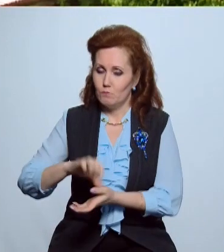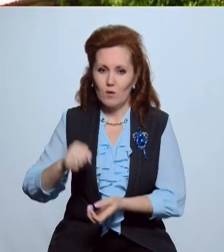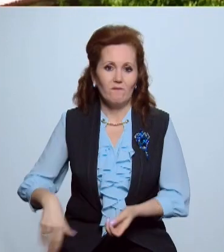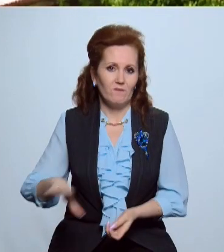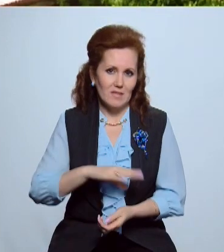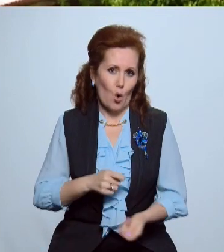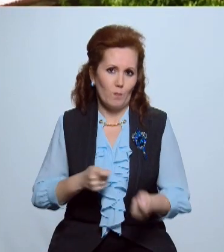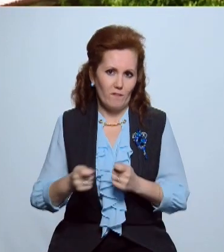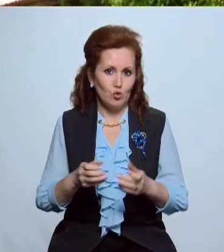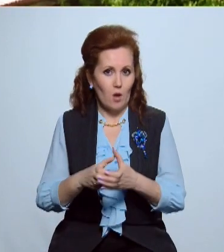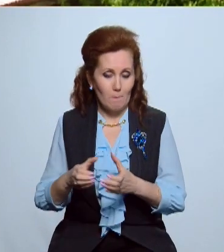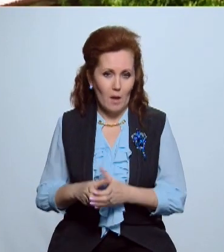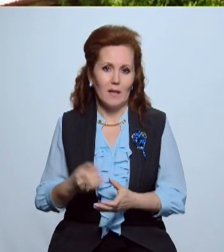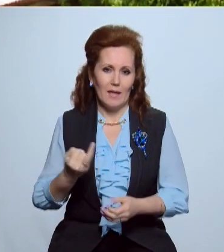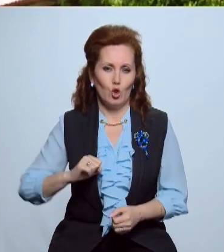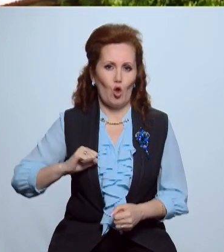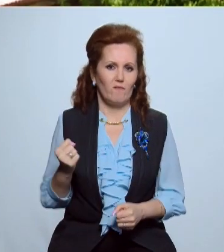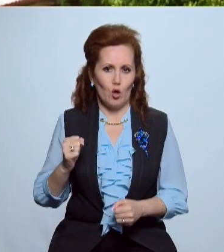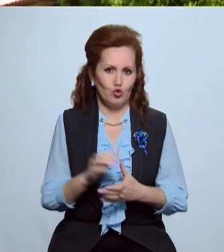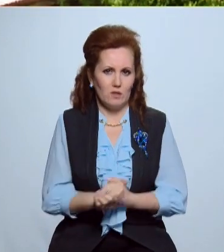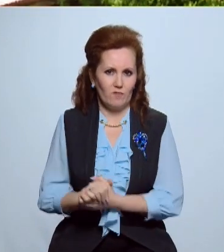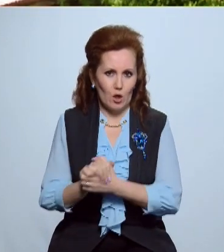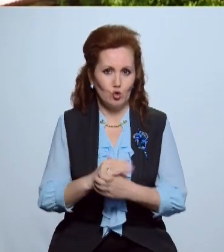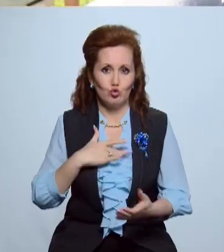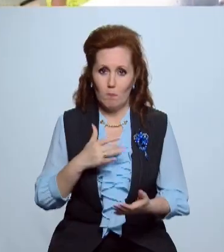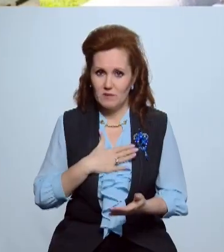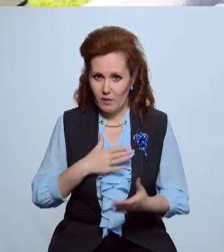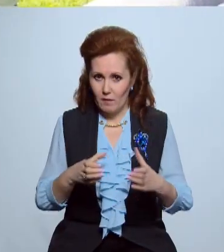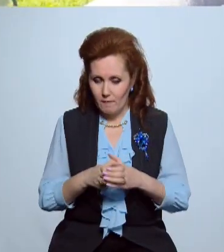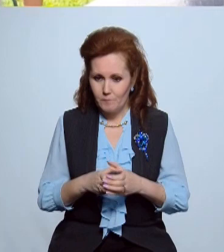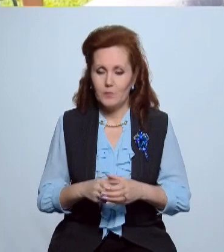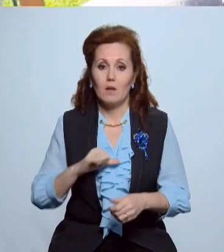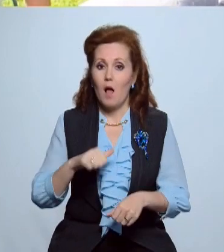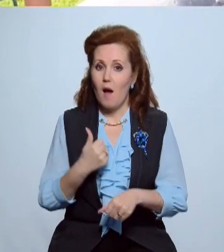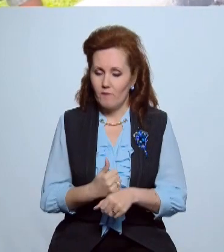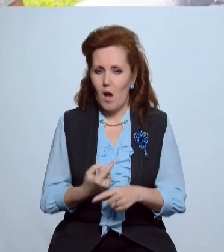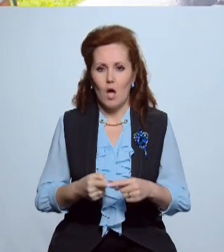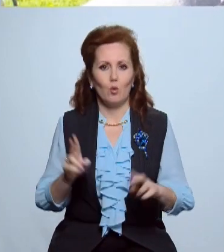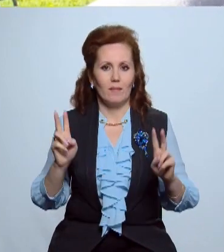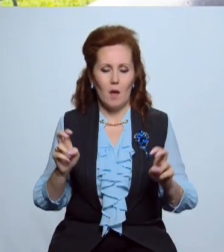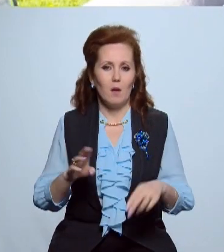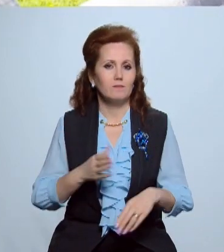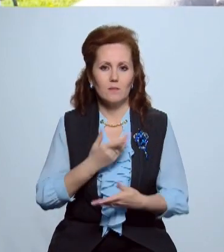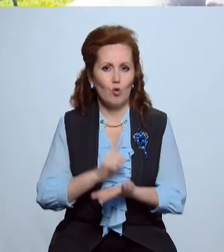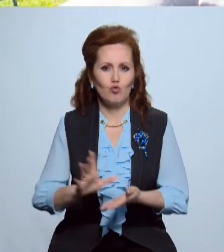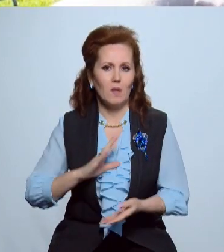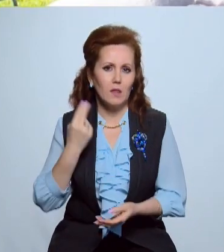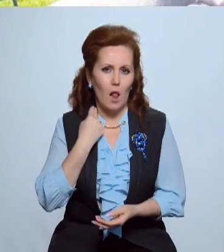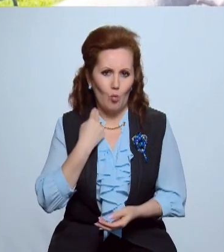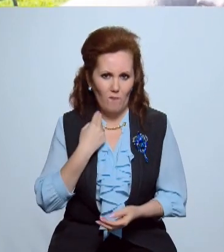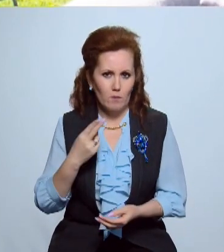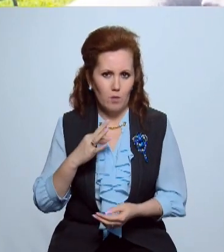и товарищества собственников. Главное требование – это, естественно, дисциплина по оплате определенных услуг.